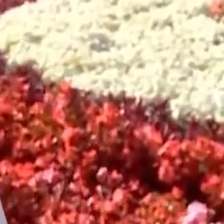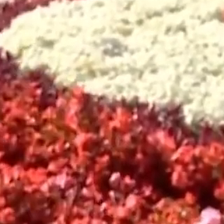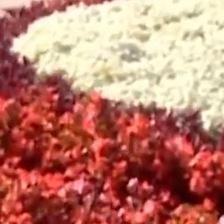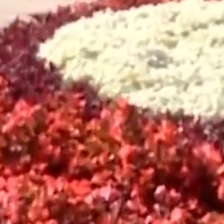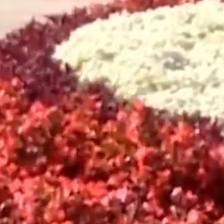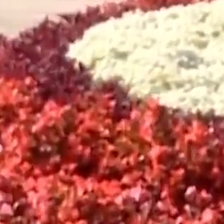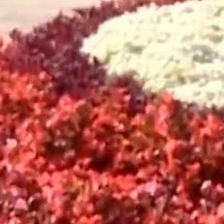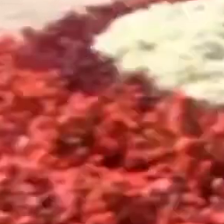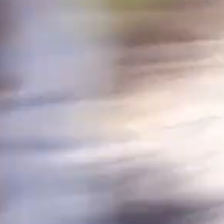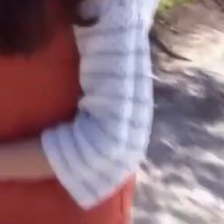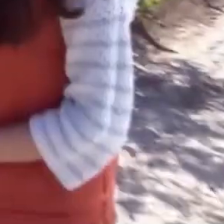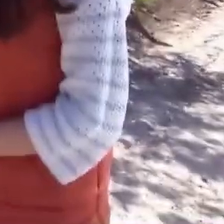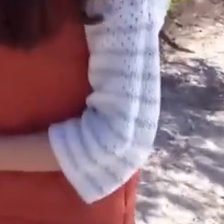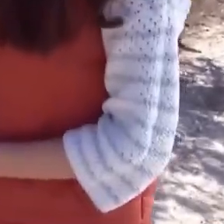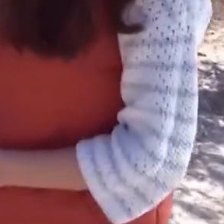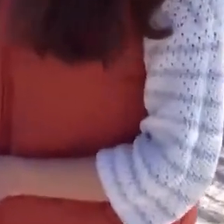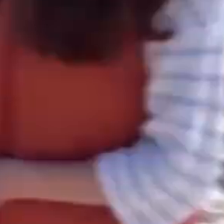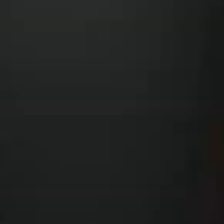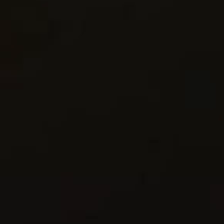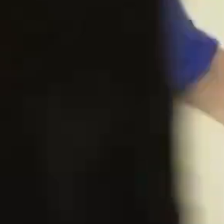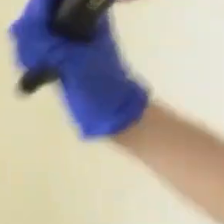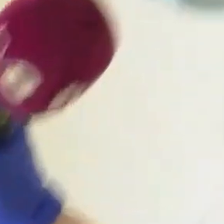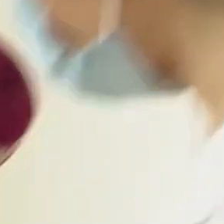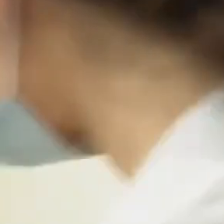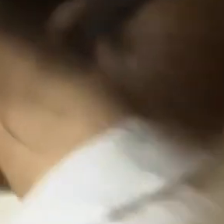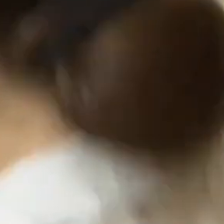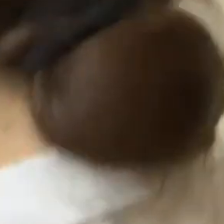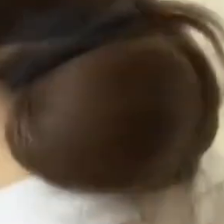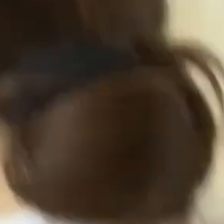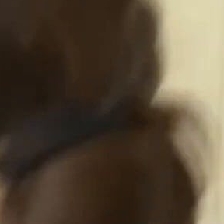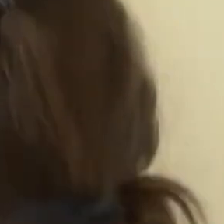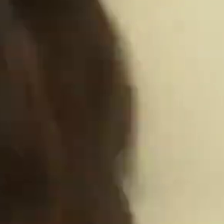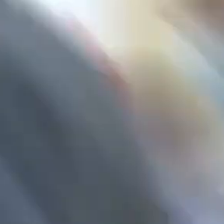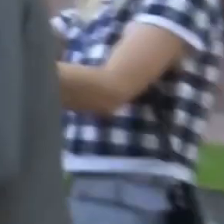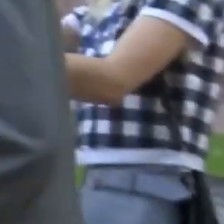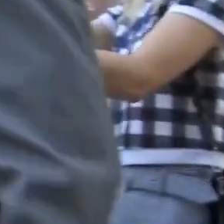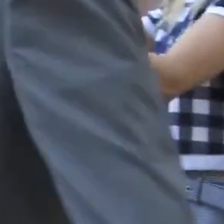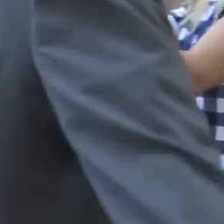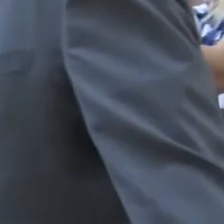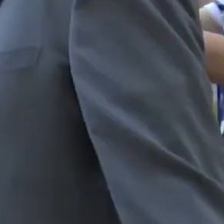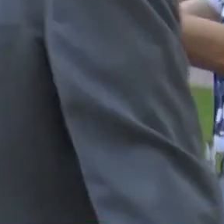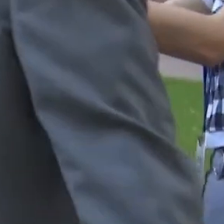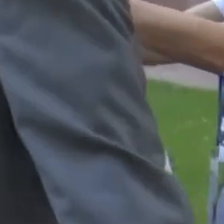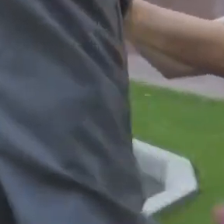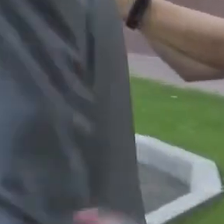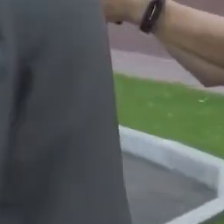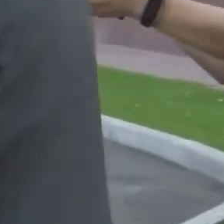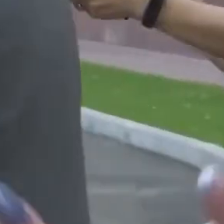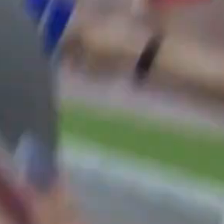atomi rușine mie rușine am pus întrebări fete care nu se blochează nu